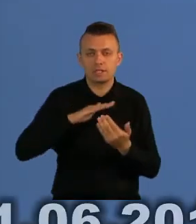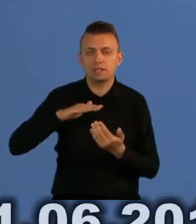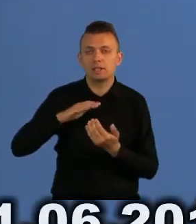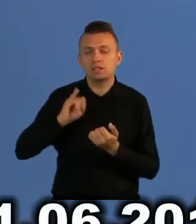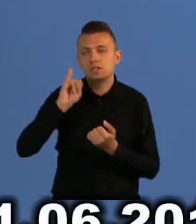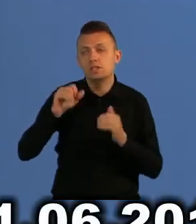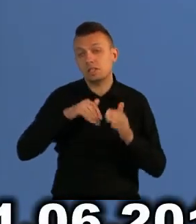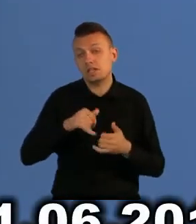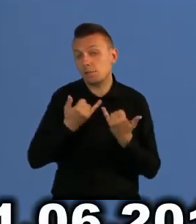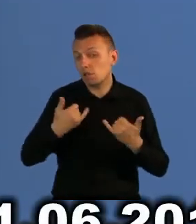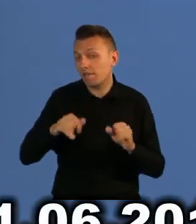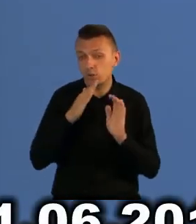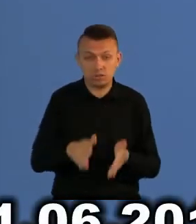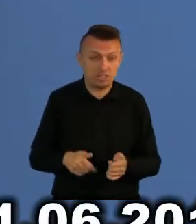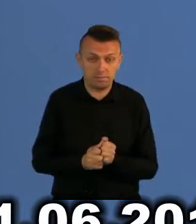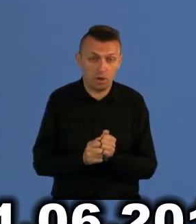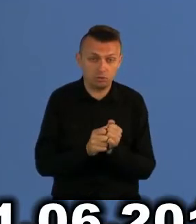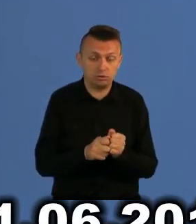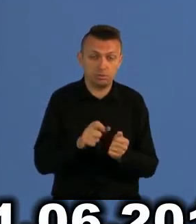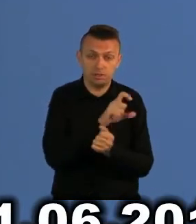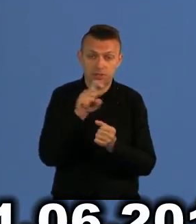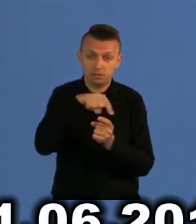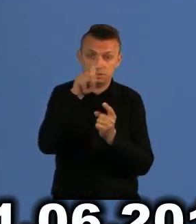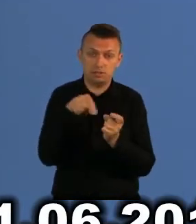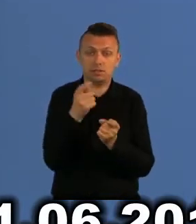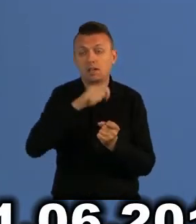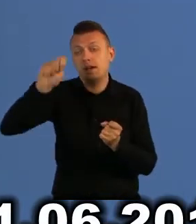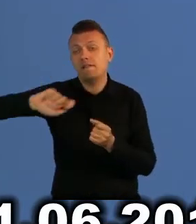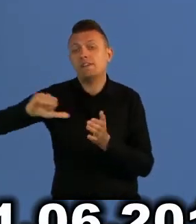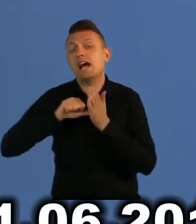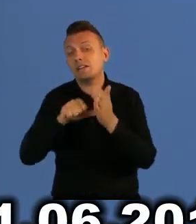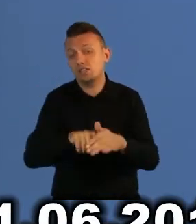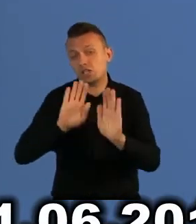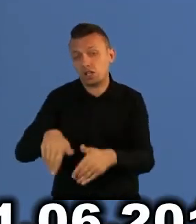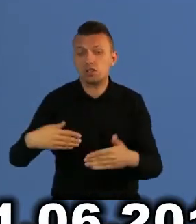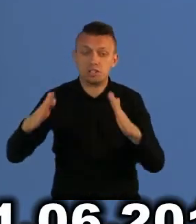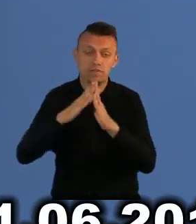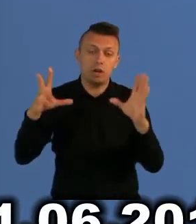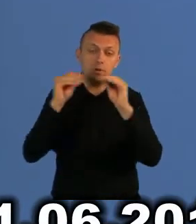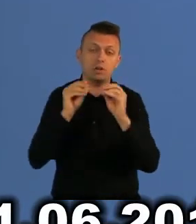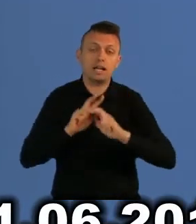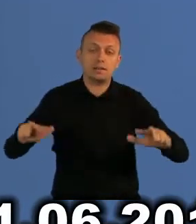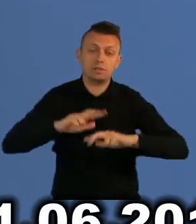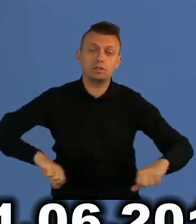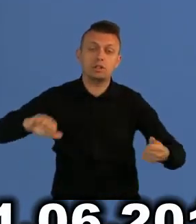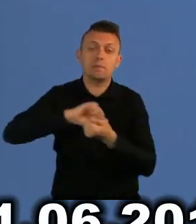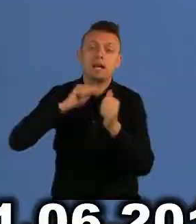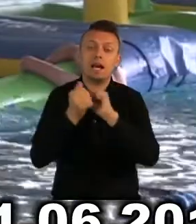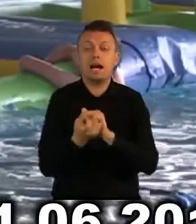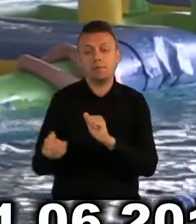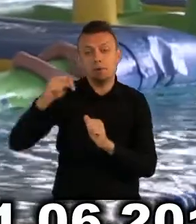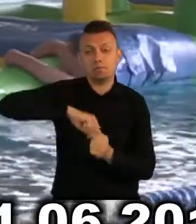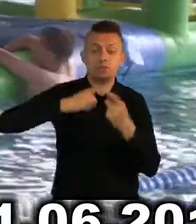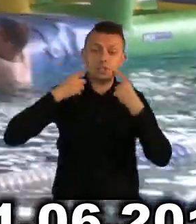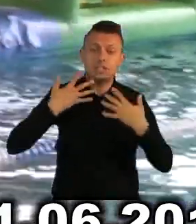Dzień dziecka można spędzić w różnoraki sposób. Można wyjechać na wycieczkę, zostać w domu z rodziną lub spędzić czas na zabawie w akwaparku Kutno.